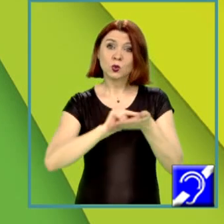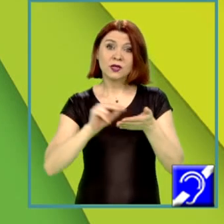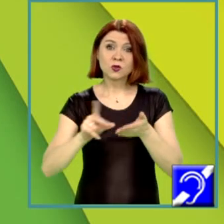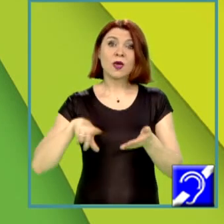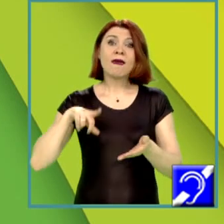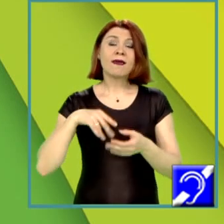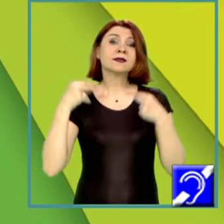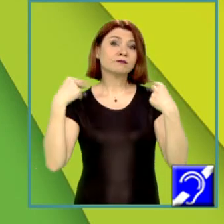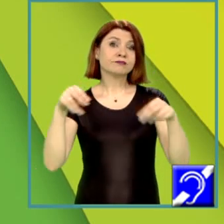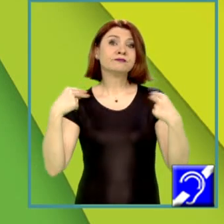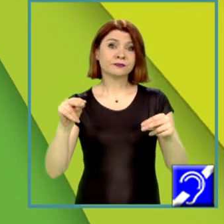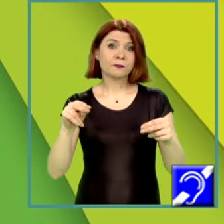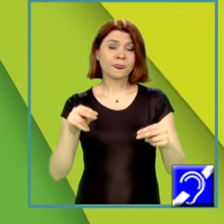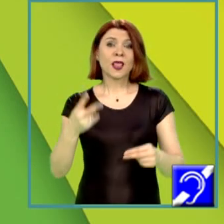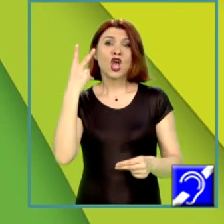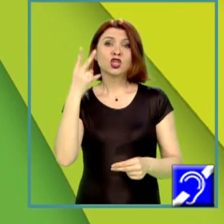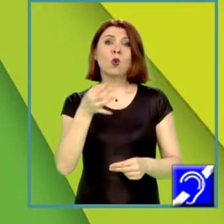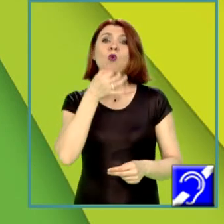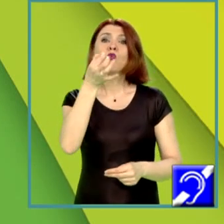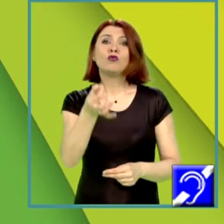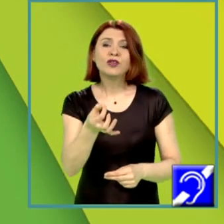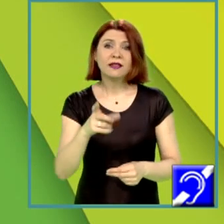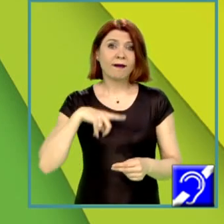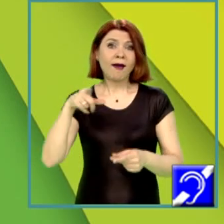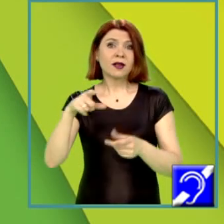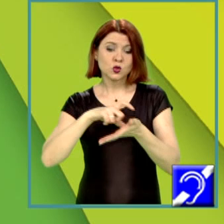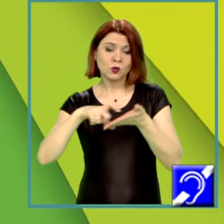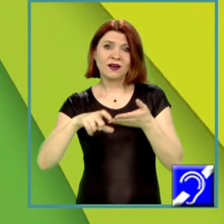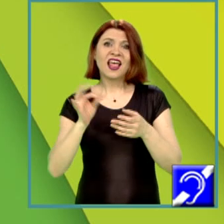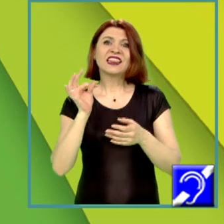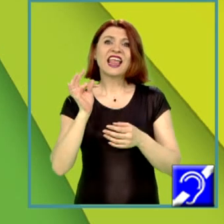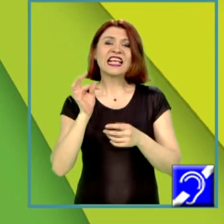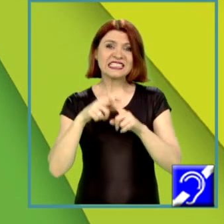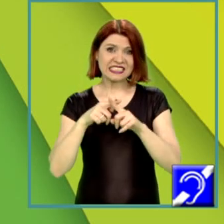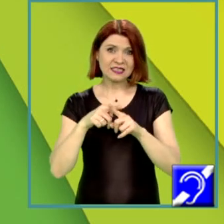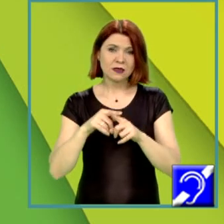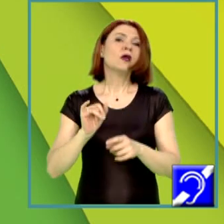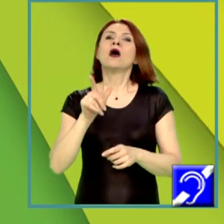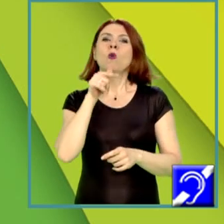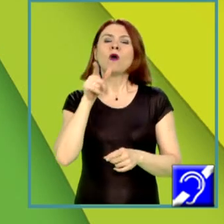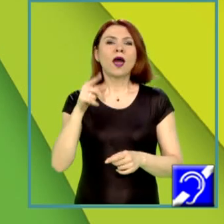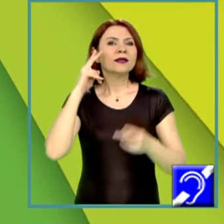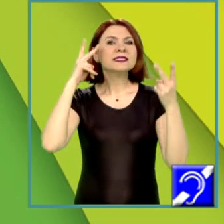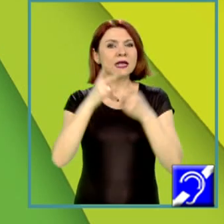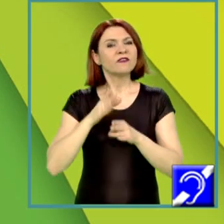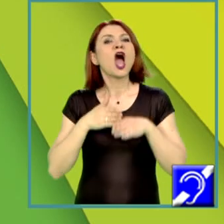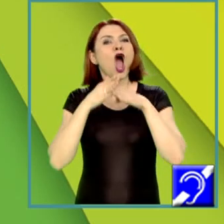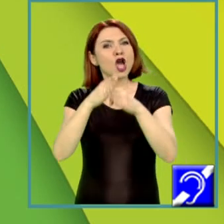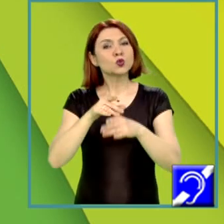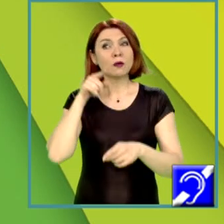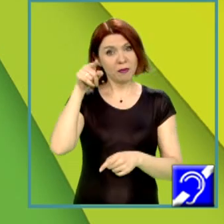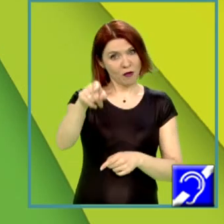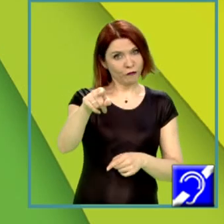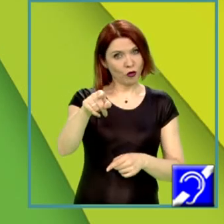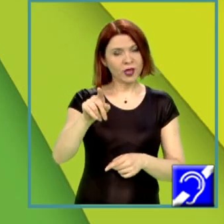se află explicate două cuvinte cuprinse în interiorul acestui fragment al căror sens vă vor ajuta pe voi